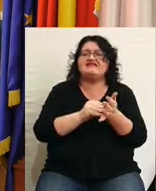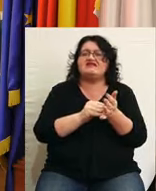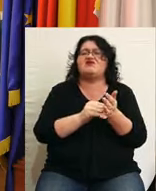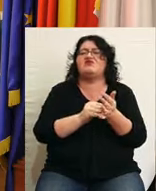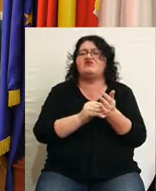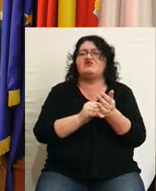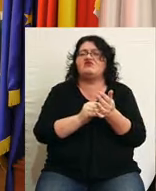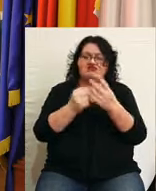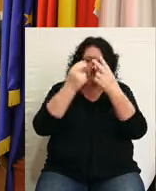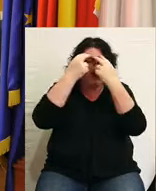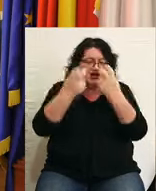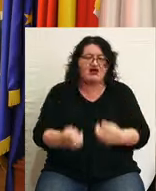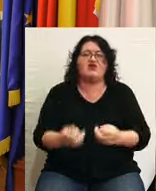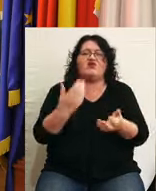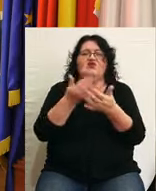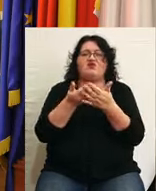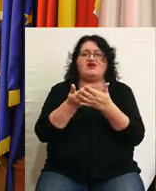asumați